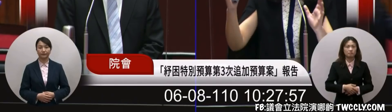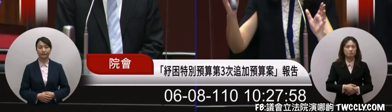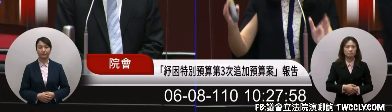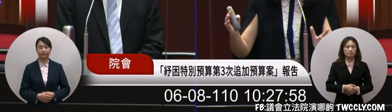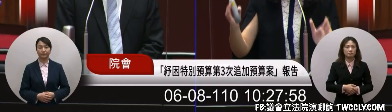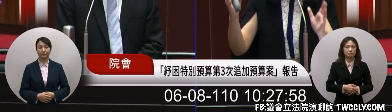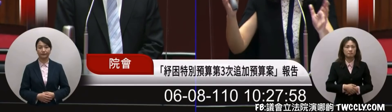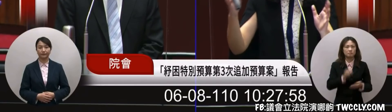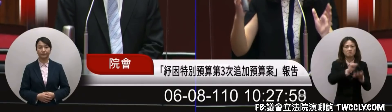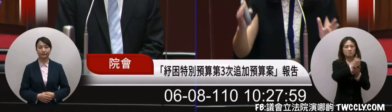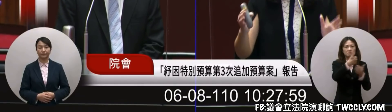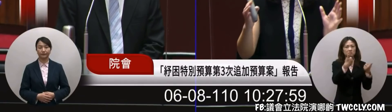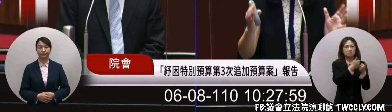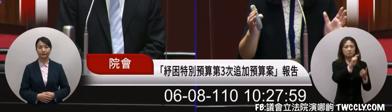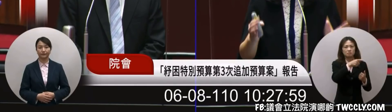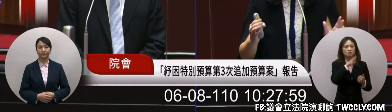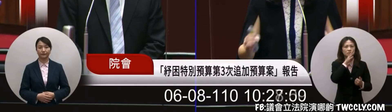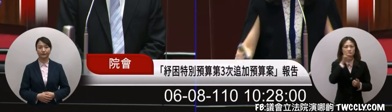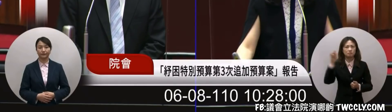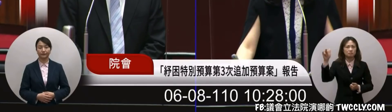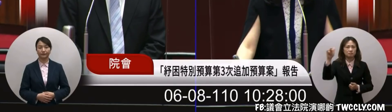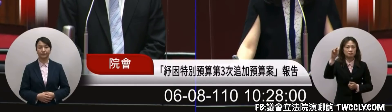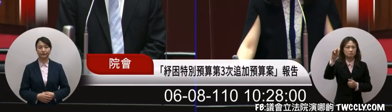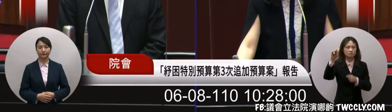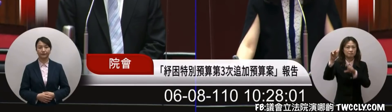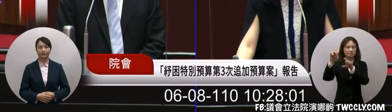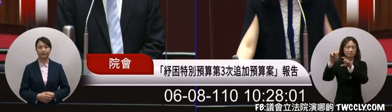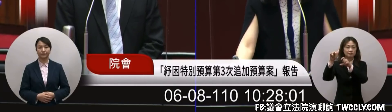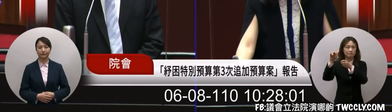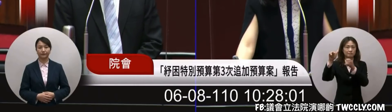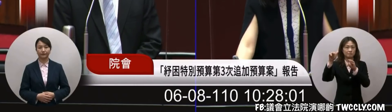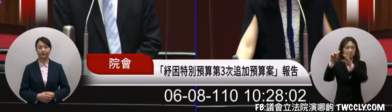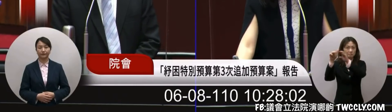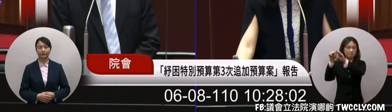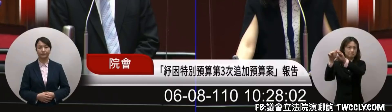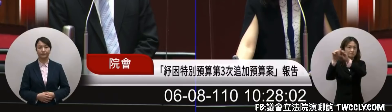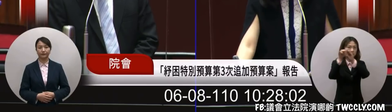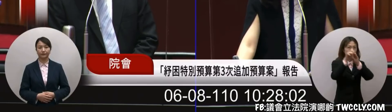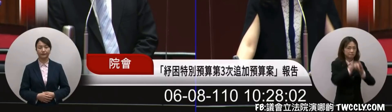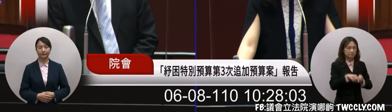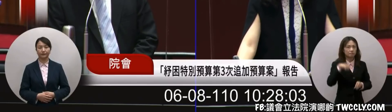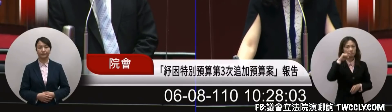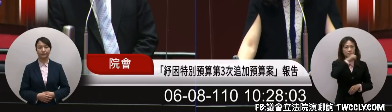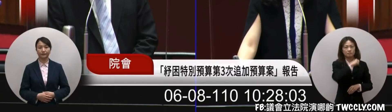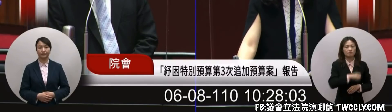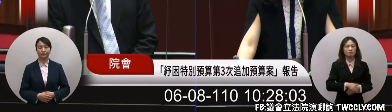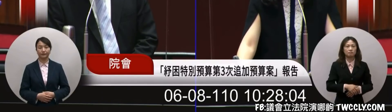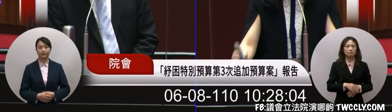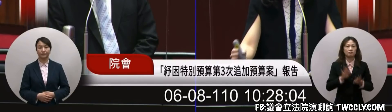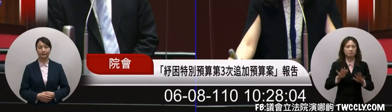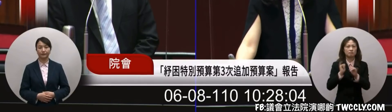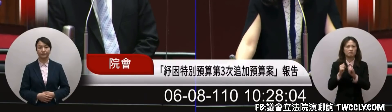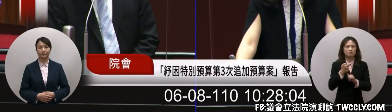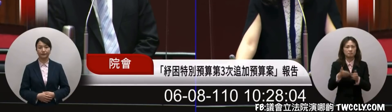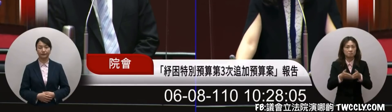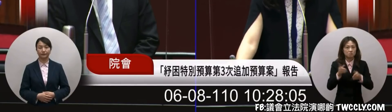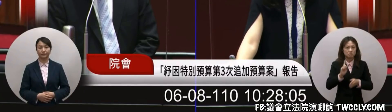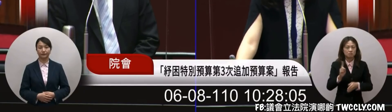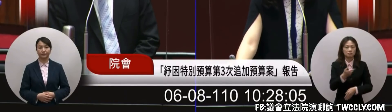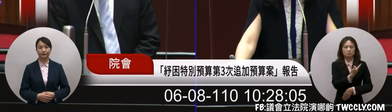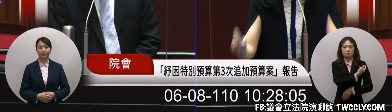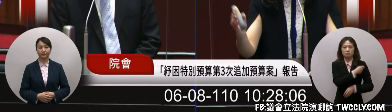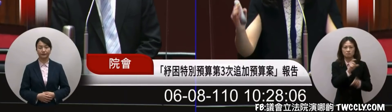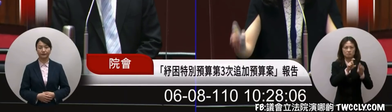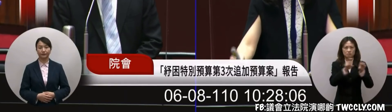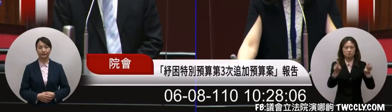是一架一架的飞机载着疫苗到机场降落到地。因为我们国人现在最需要的就是疫苗。但是曾几何时，我们过